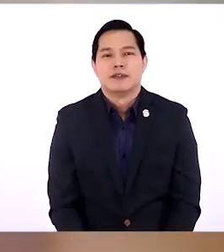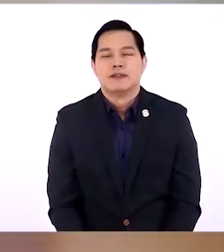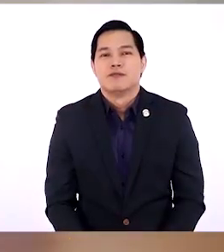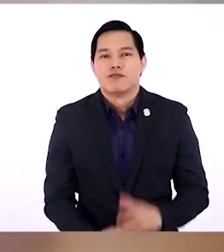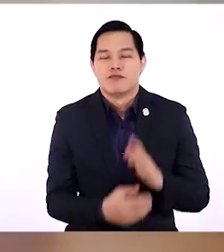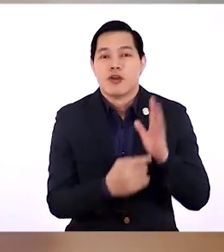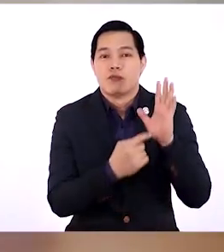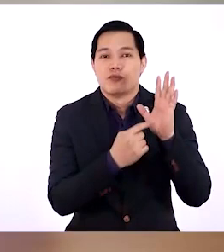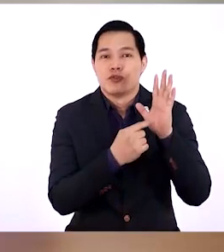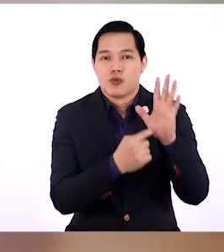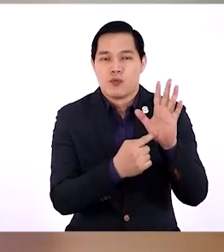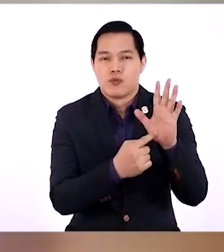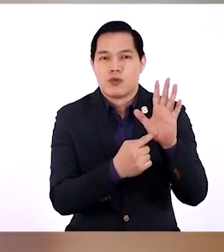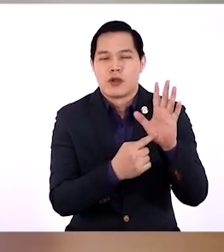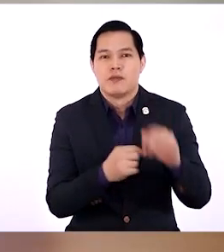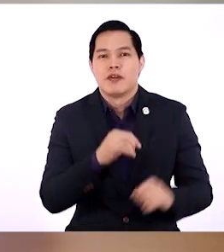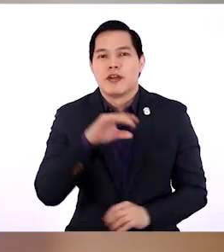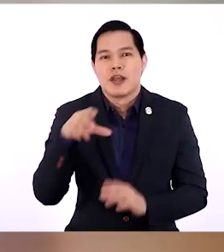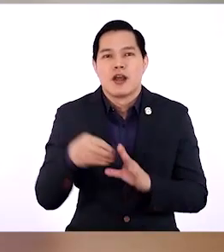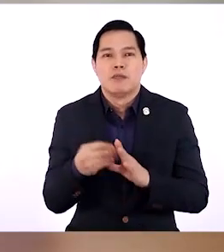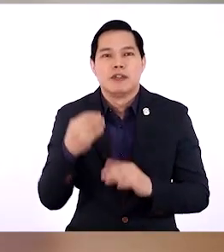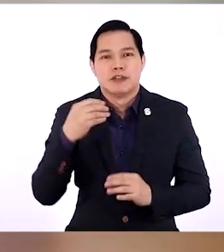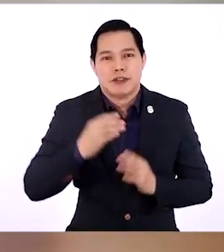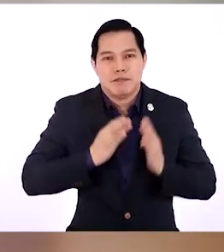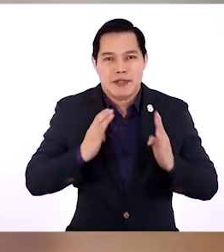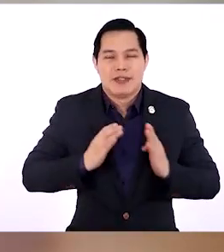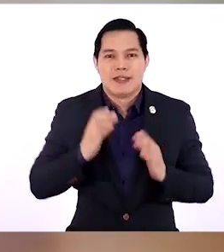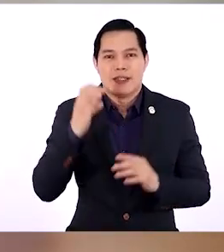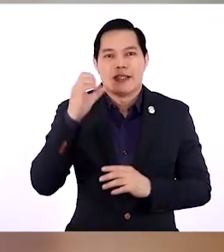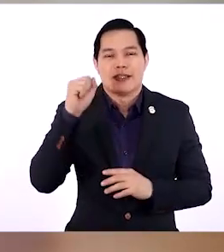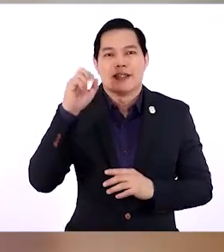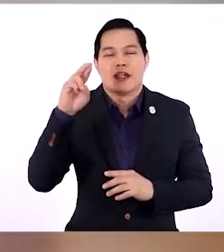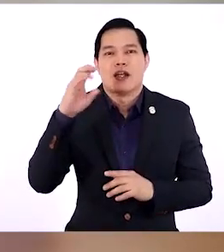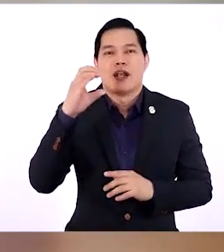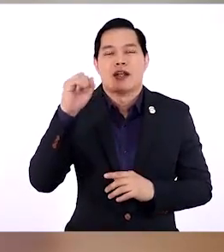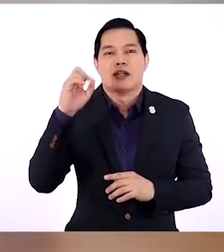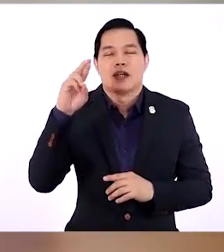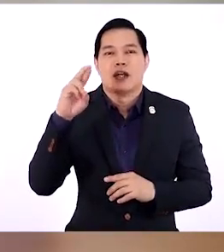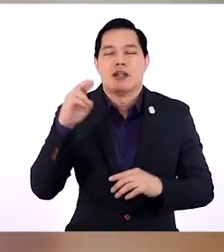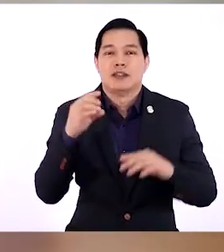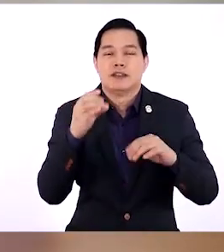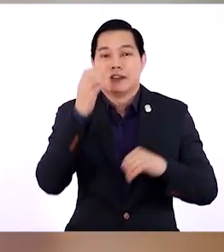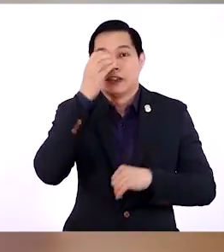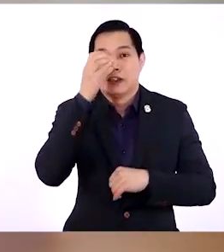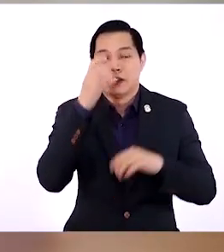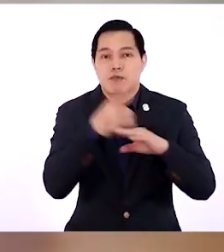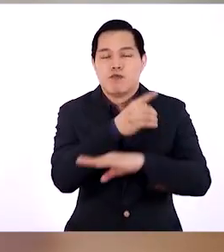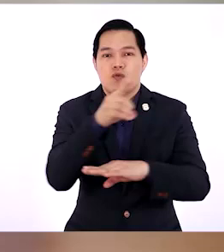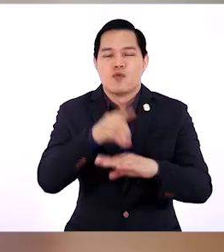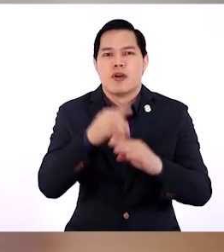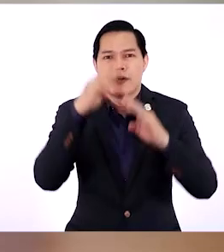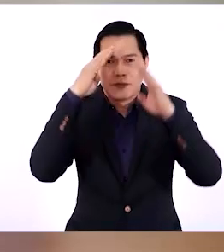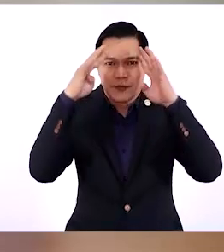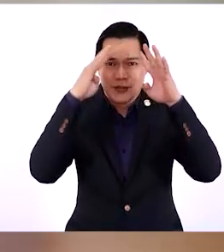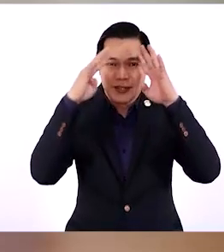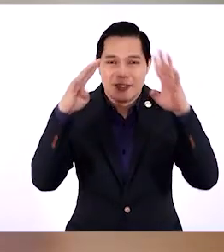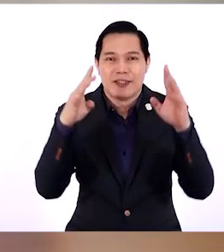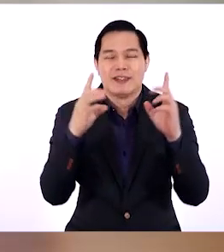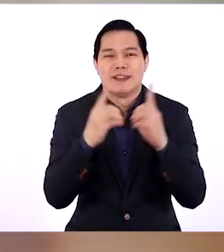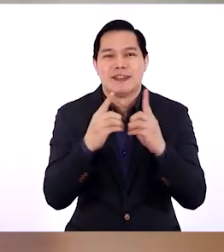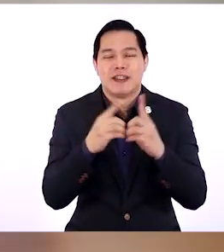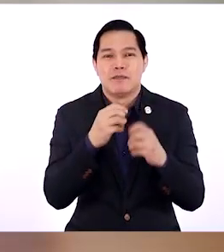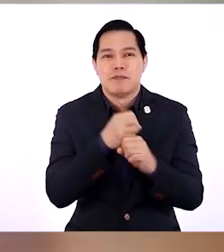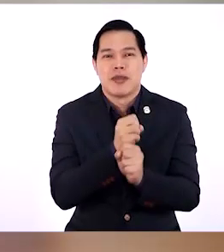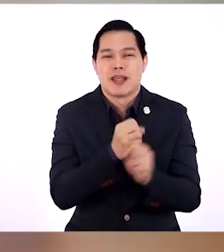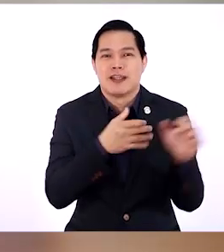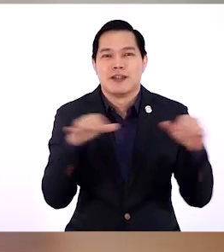Ipinamalas ng mga kabilang sa kapisan ng binhi sa distrito ng Carcar City, Cebu ang kanilang creativity sa isinagawang dessert